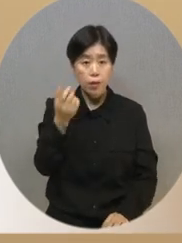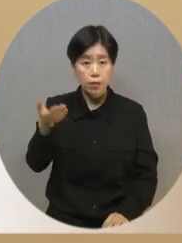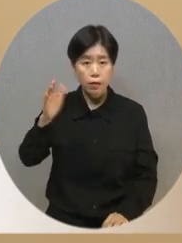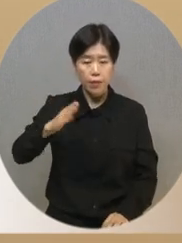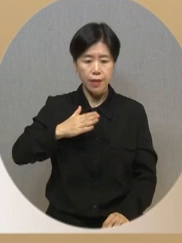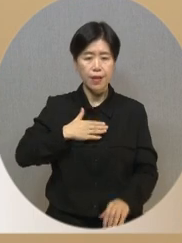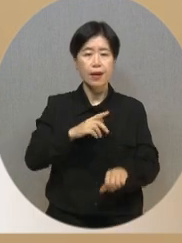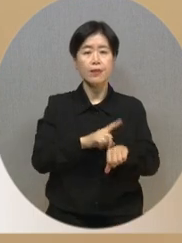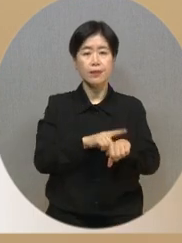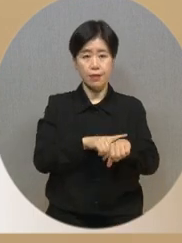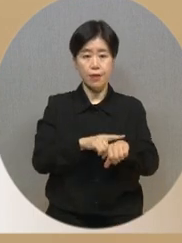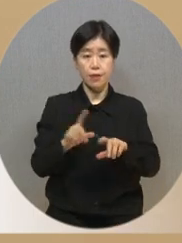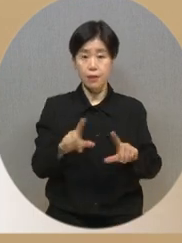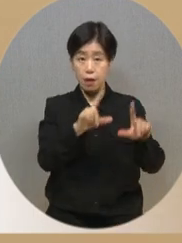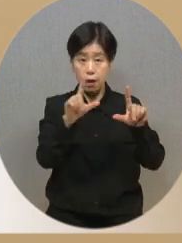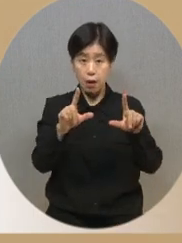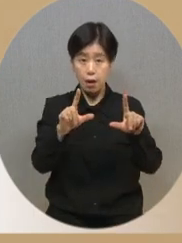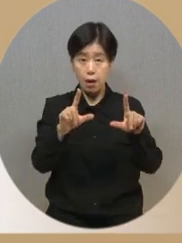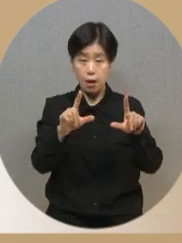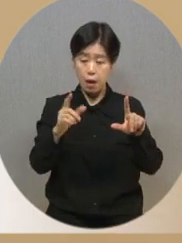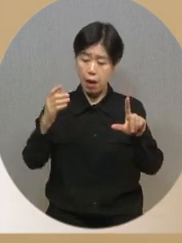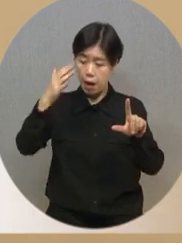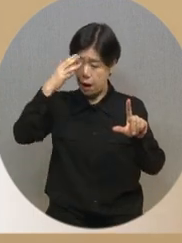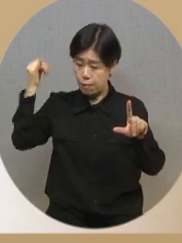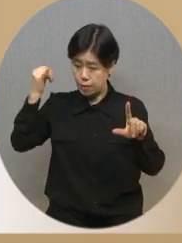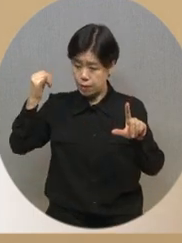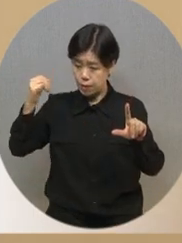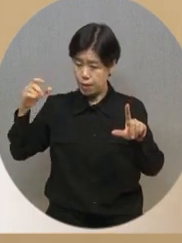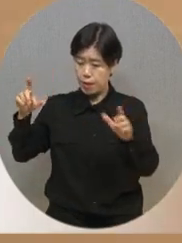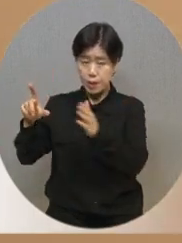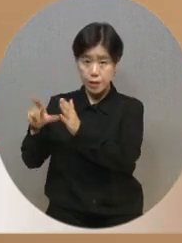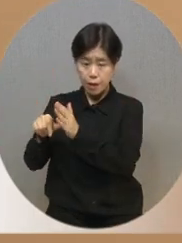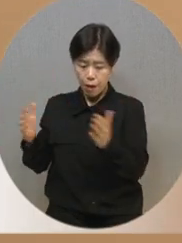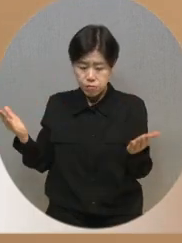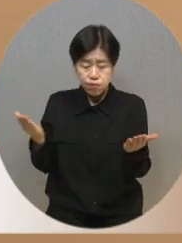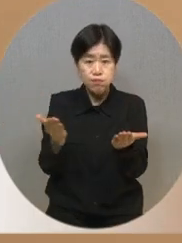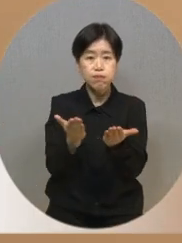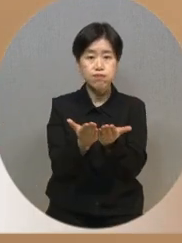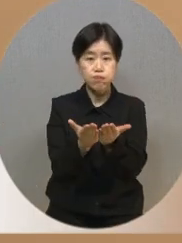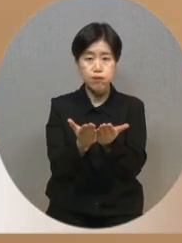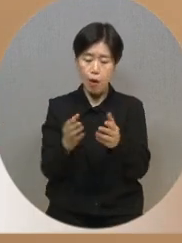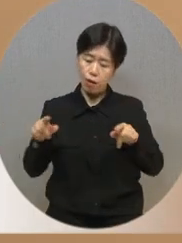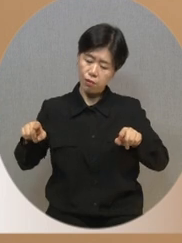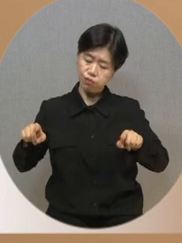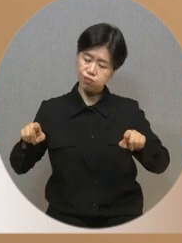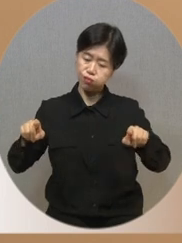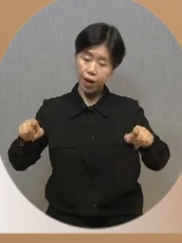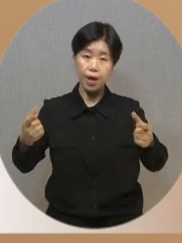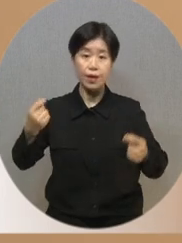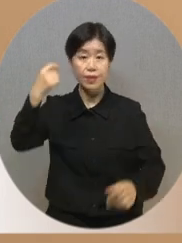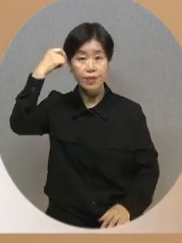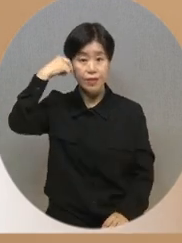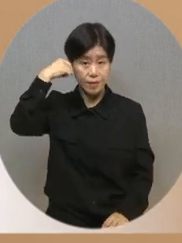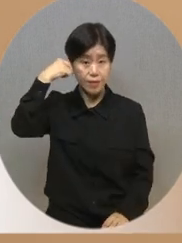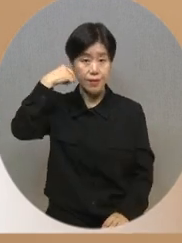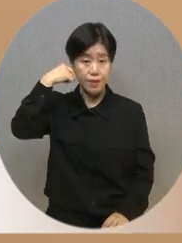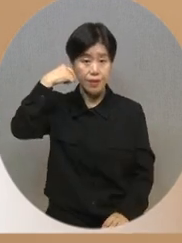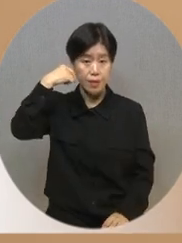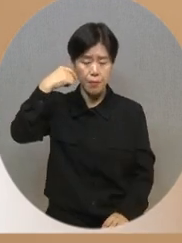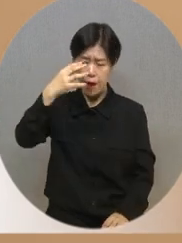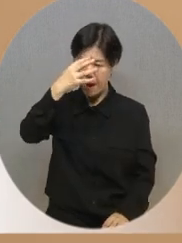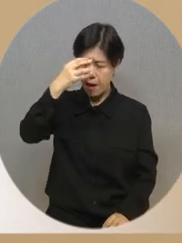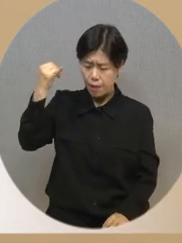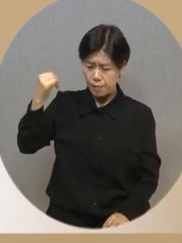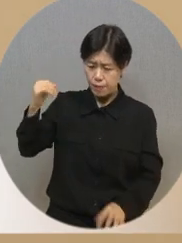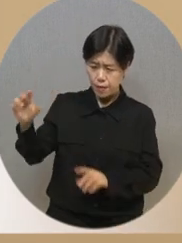시간 선상에서 새로운 시간의 축을 만들어가면서 서로 평행선상 속에서 할머니의 시간을